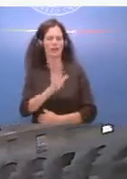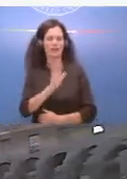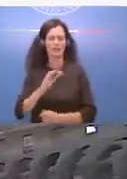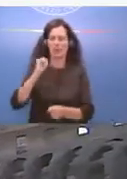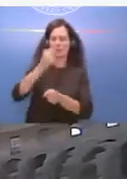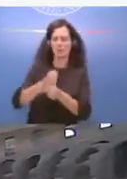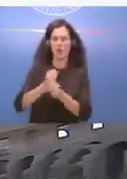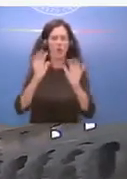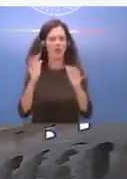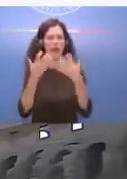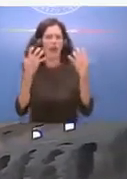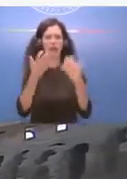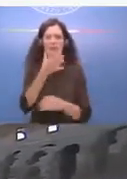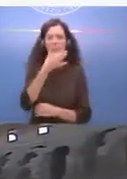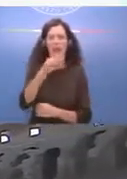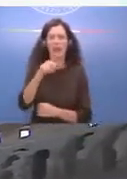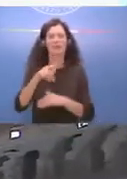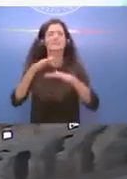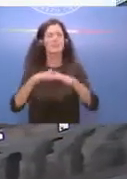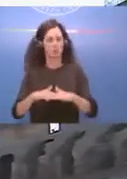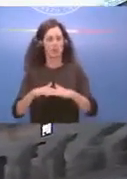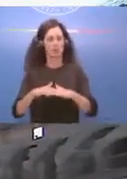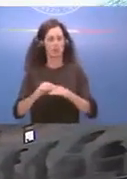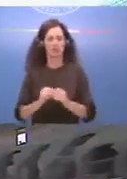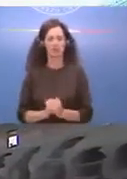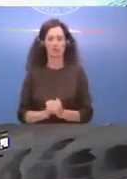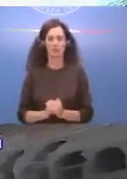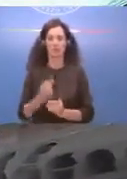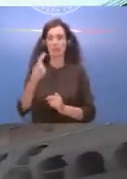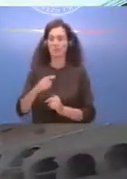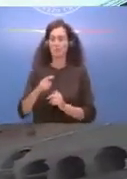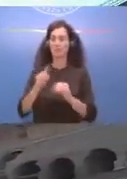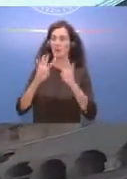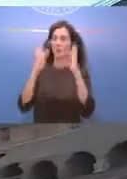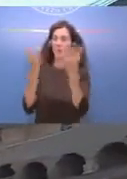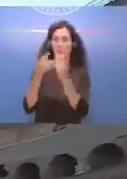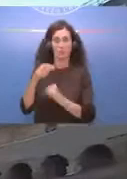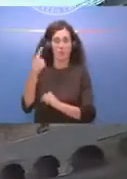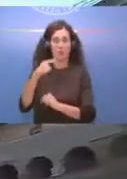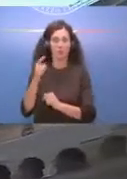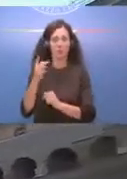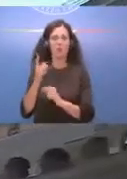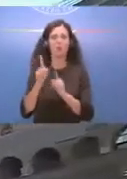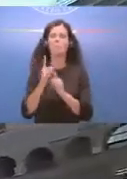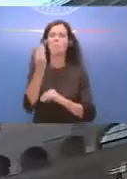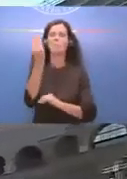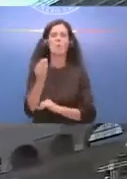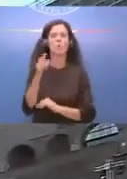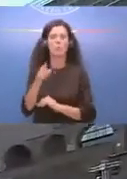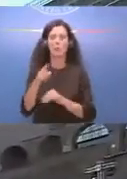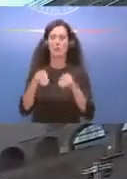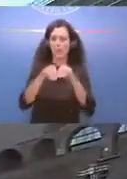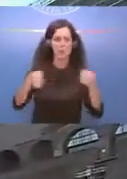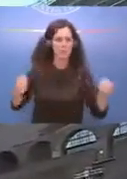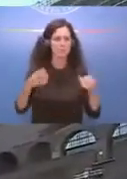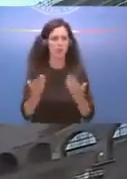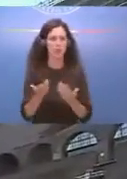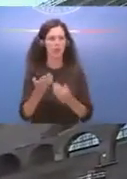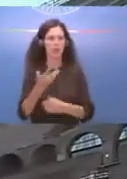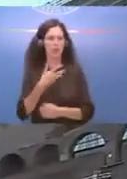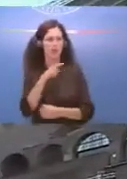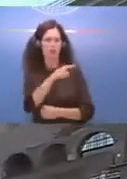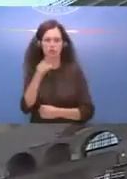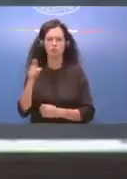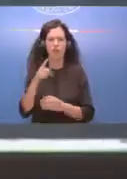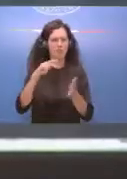l'arte la bellezza per questo quando un monumento millenario un sito archeologico un museo sono minacciati in qualunque